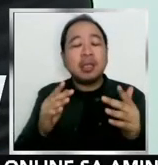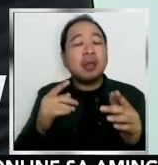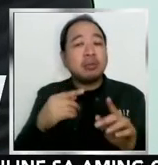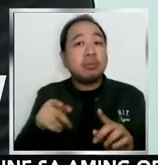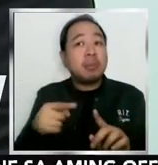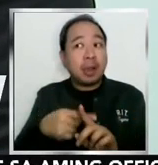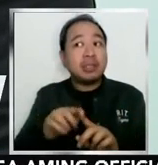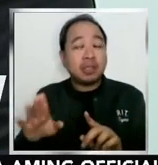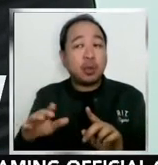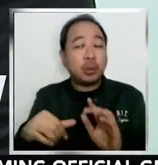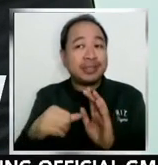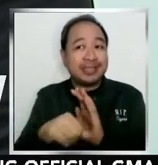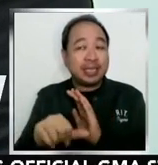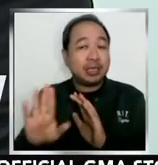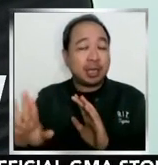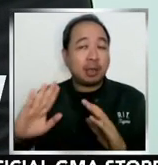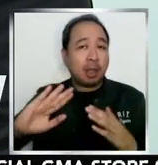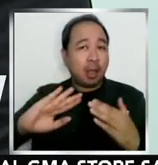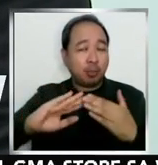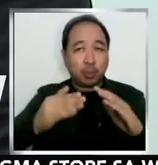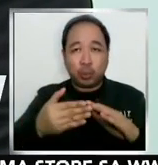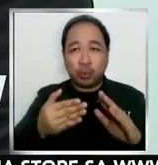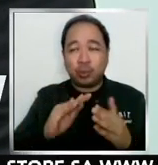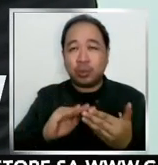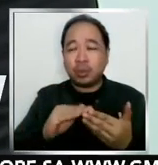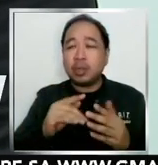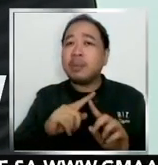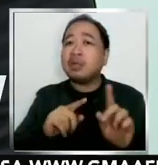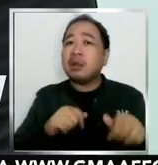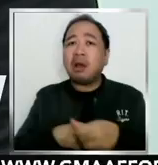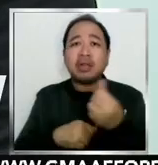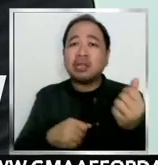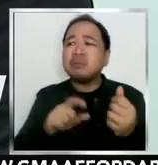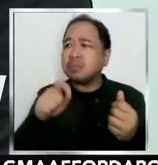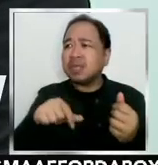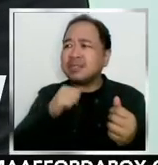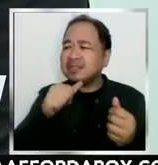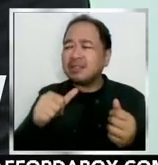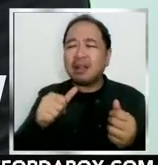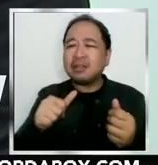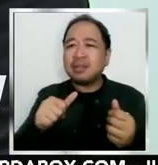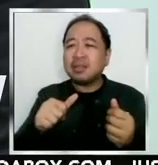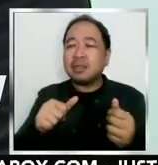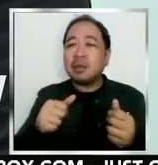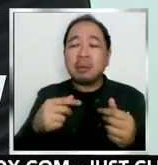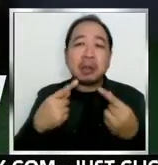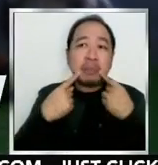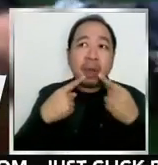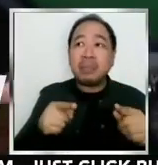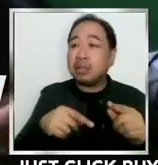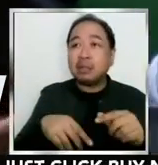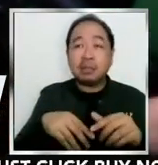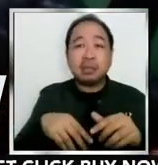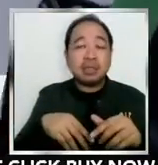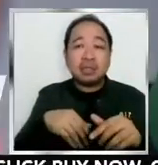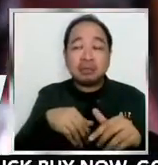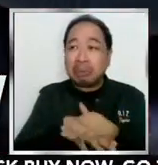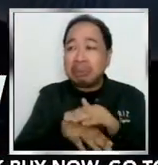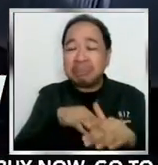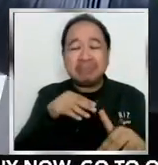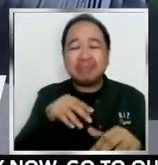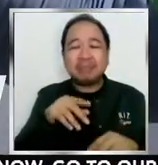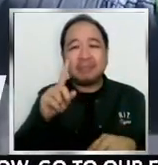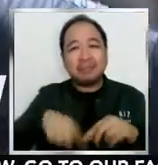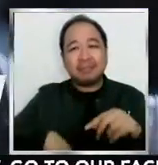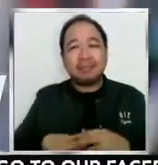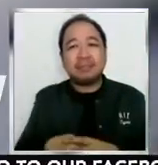sa subdivision nila. And all others, dapat hindi yan dapat pasukin ng mga tao na hindi naman talaga taga Bacoor. Dahil sa mga